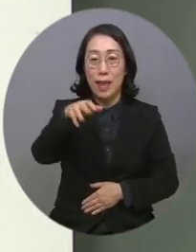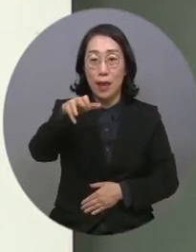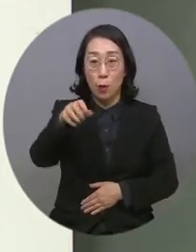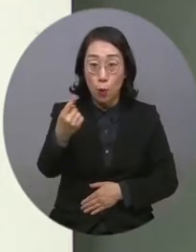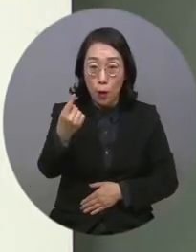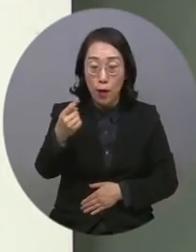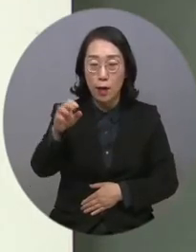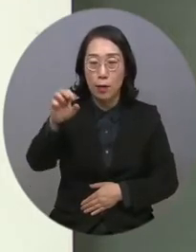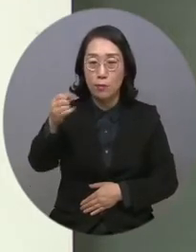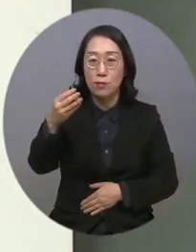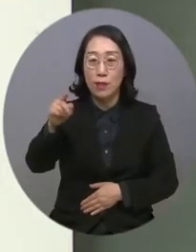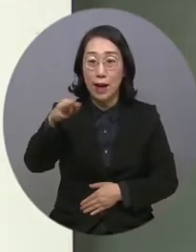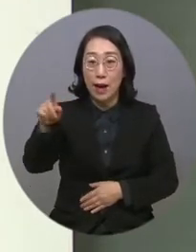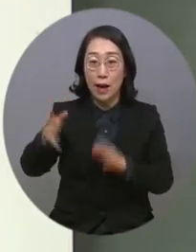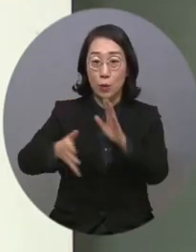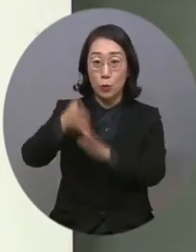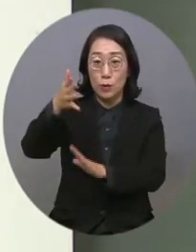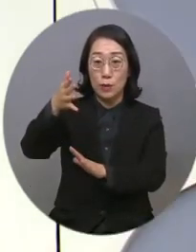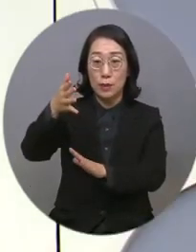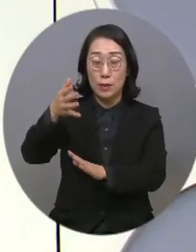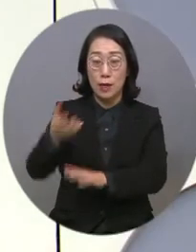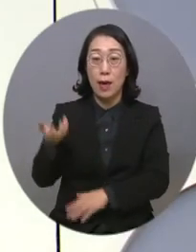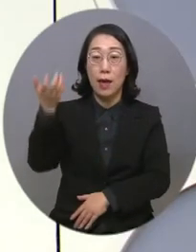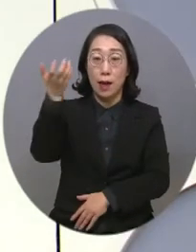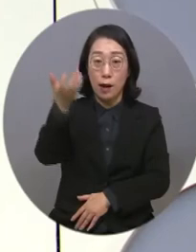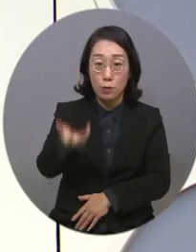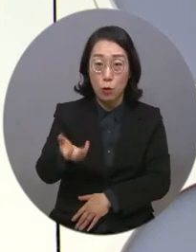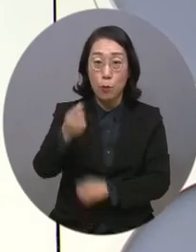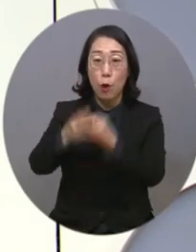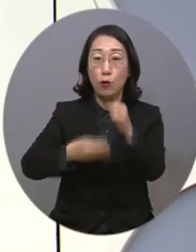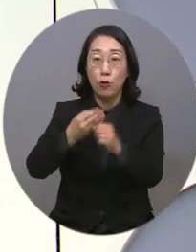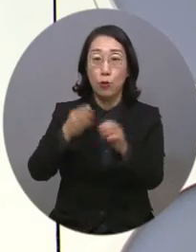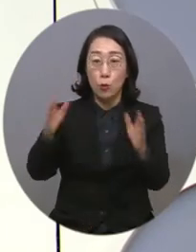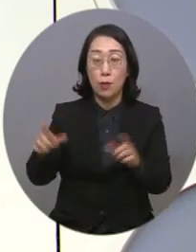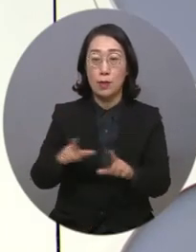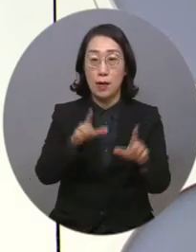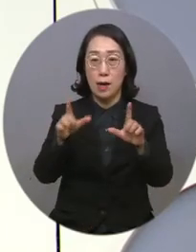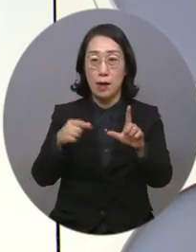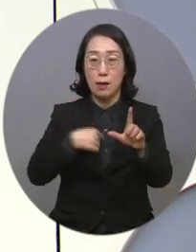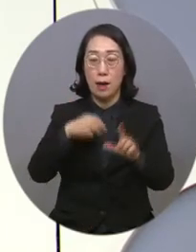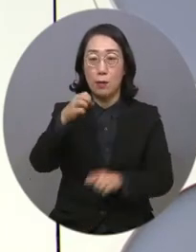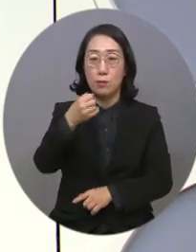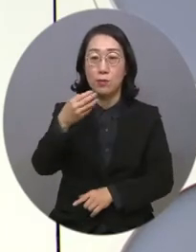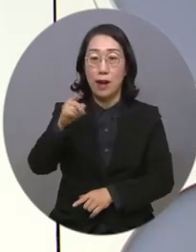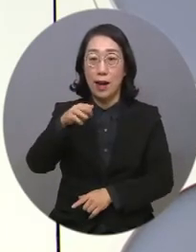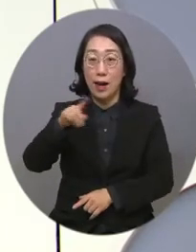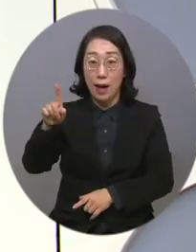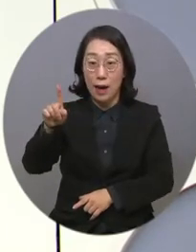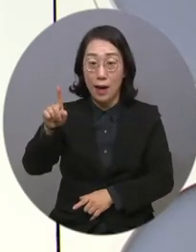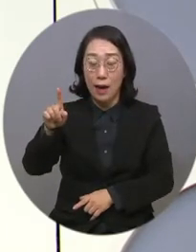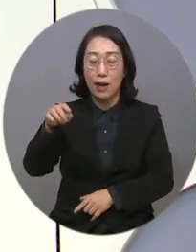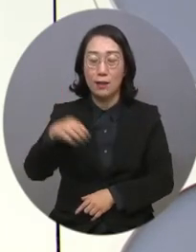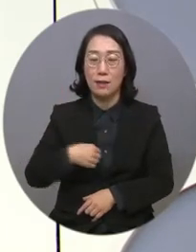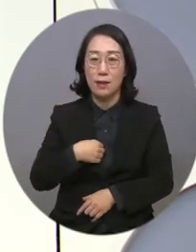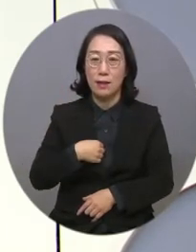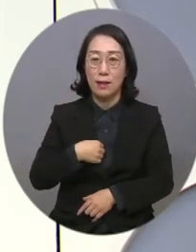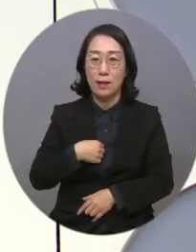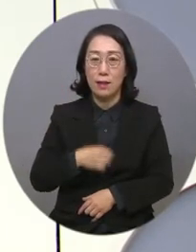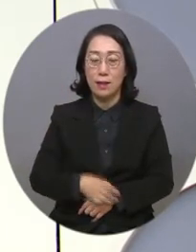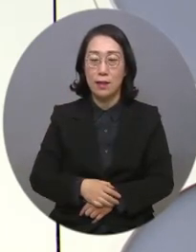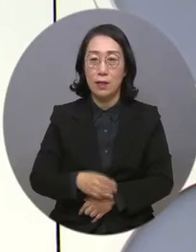가서 몇 년이나 거주하셨어요? 체코 프라하는 이제 제가 지난 30년간